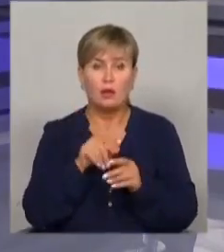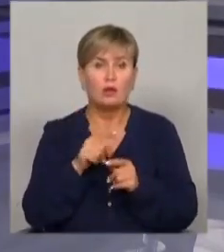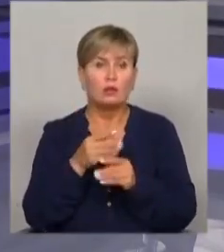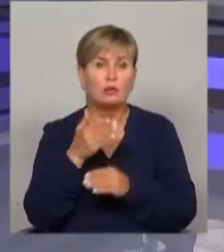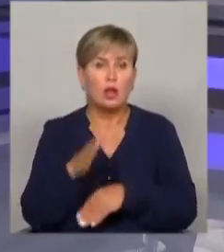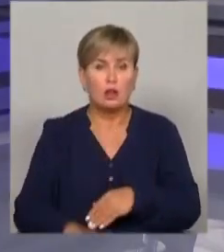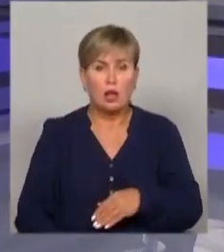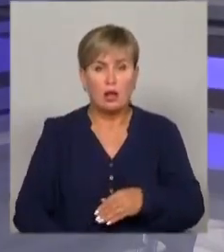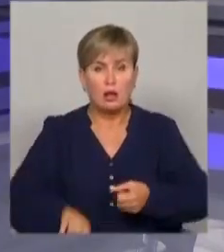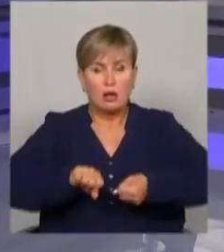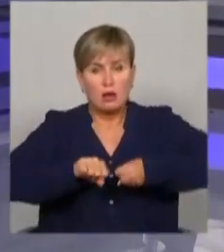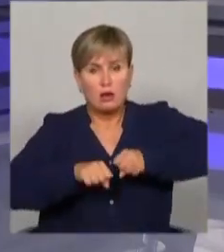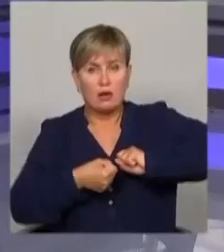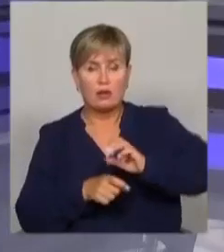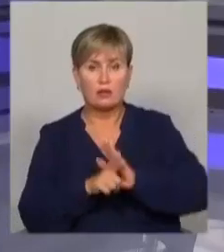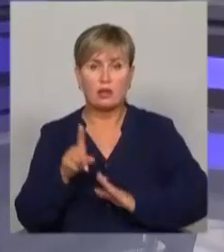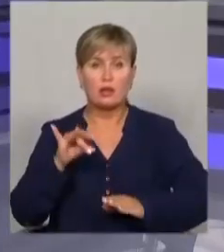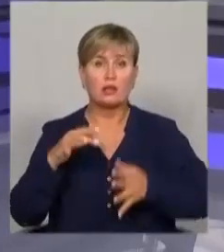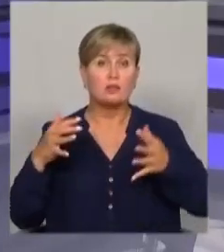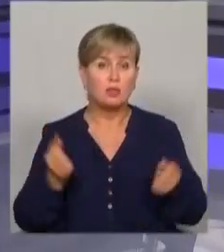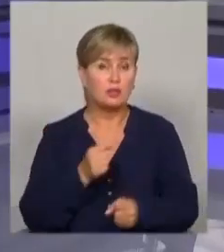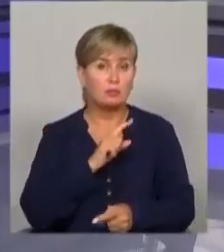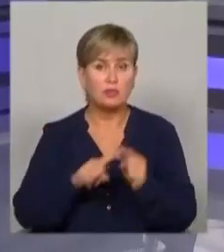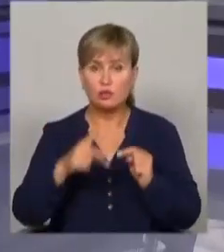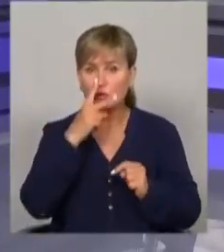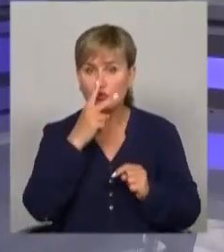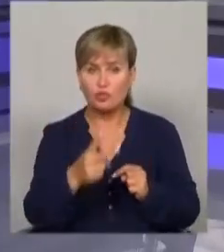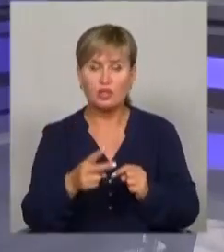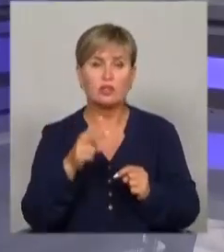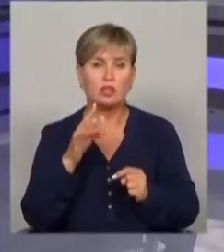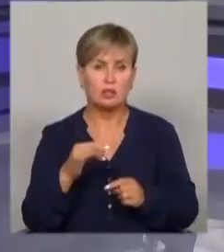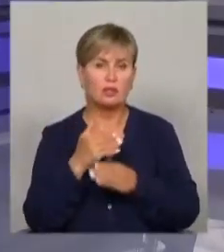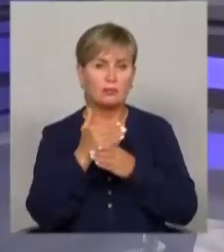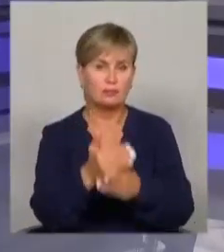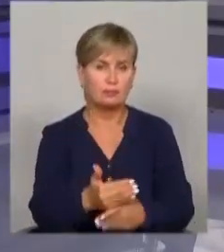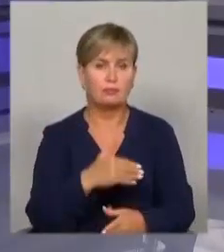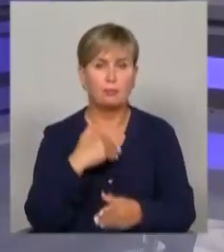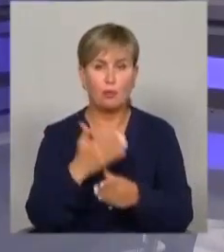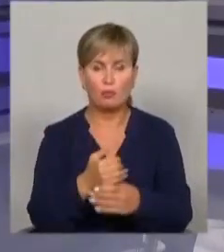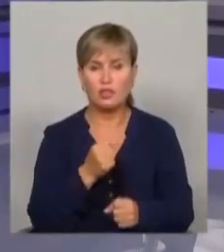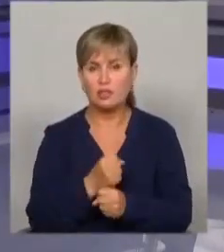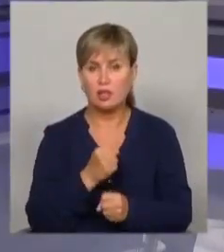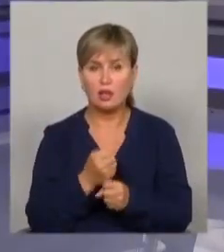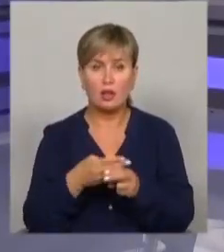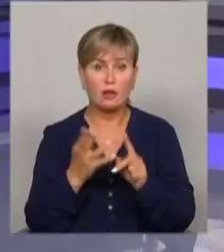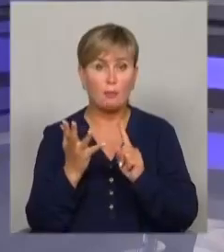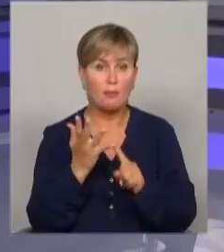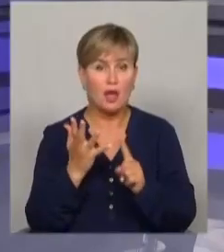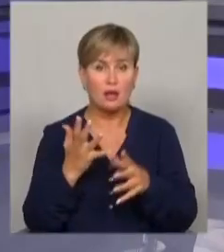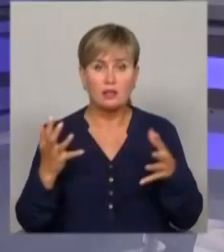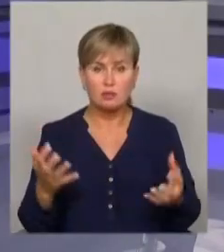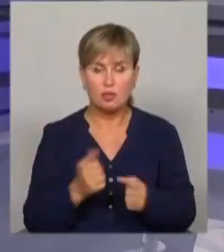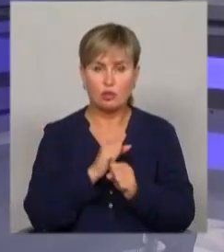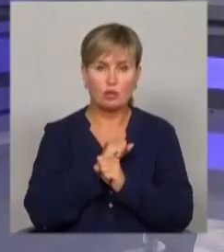ногу схватила судорога пляжный спасатели мгновенно среагировали и оказали ему необходимую помощь это уже пятый спасенный